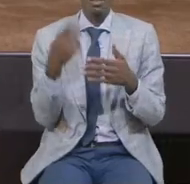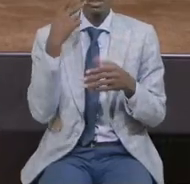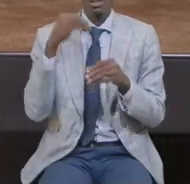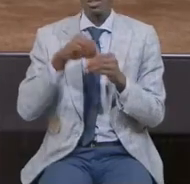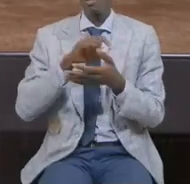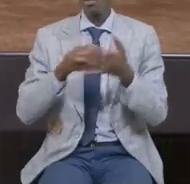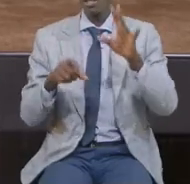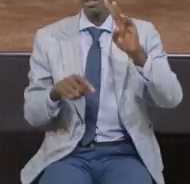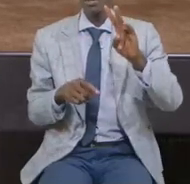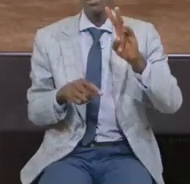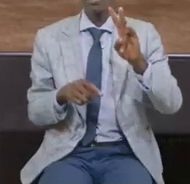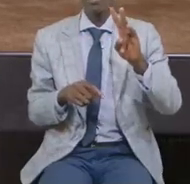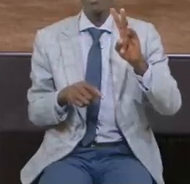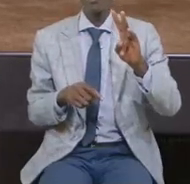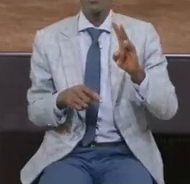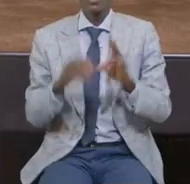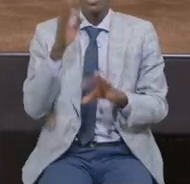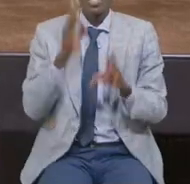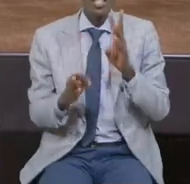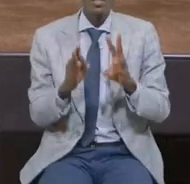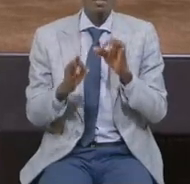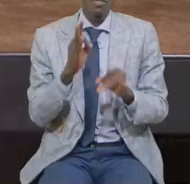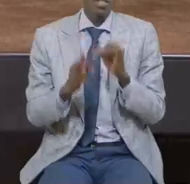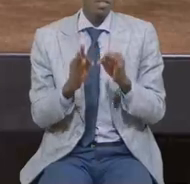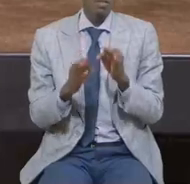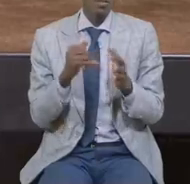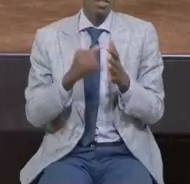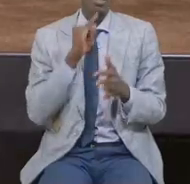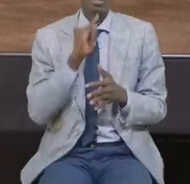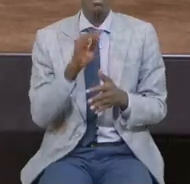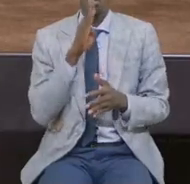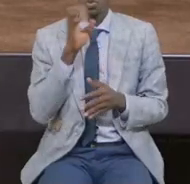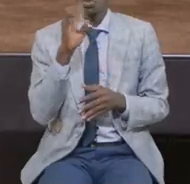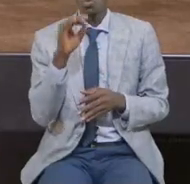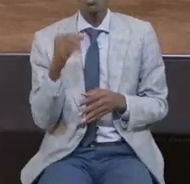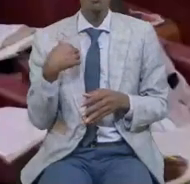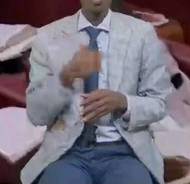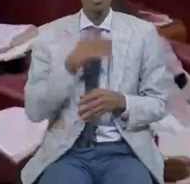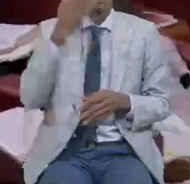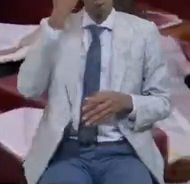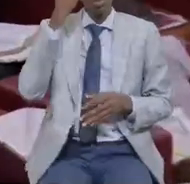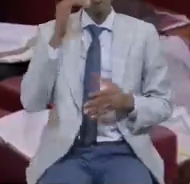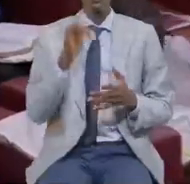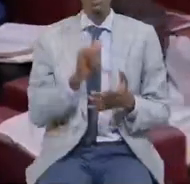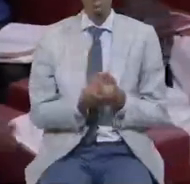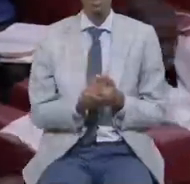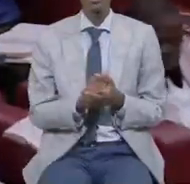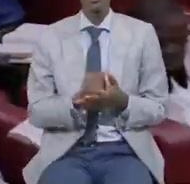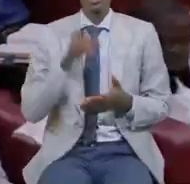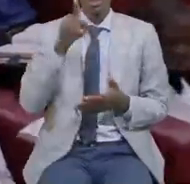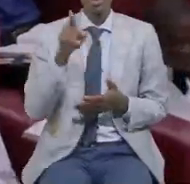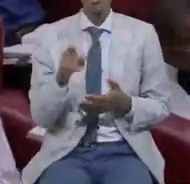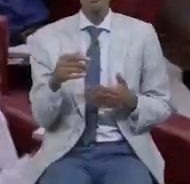17. Voici notre Dieu que nous servons, peut nous délivrer de ta main. Et nous savons